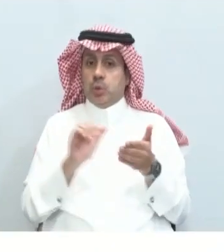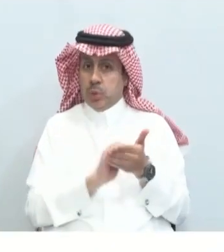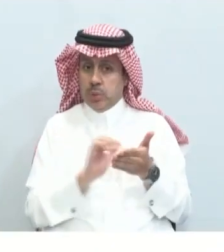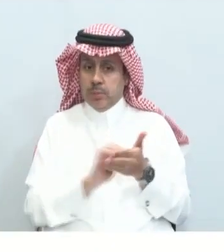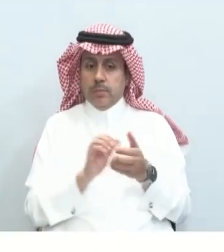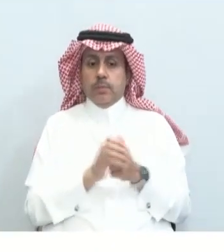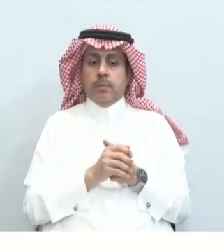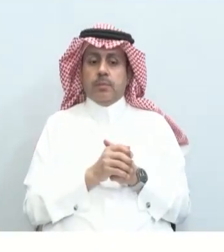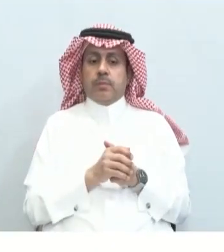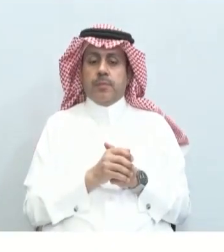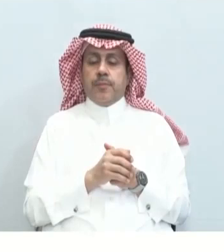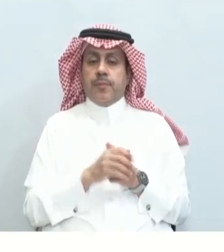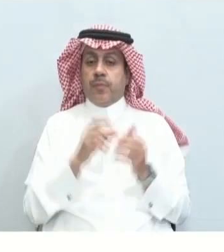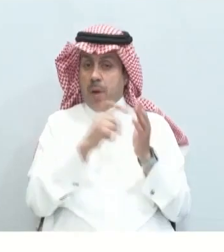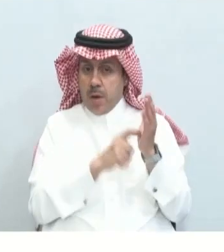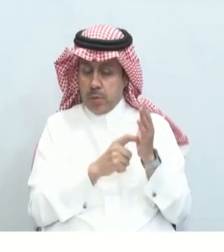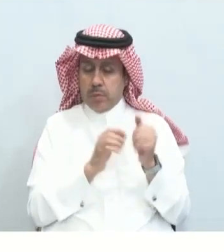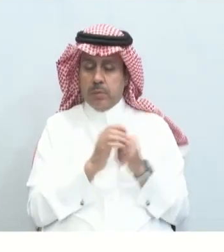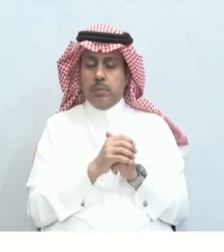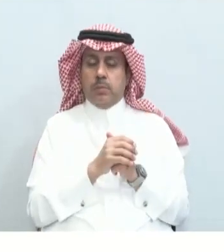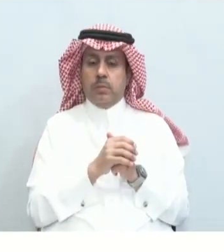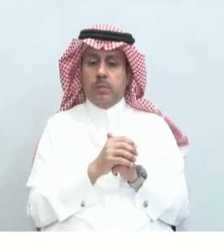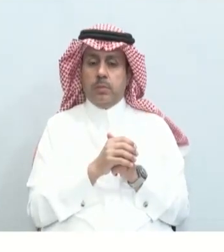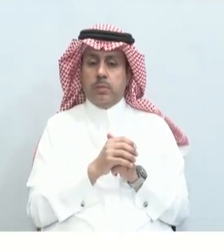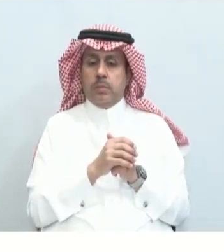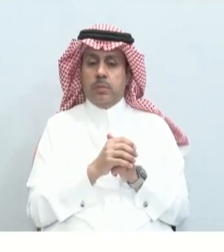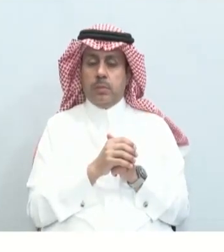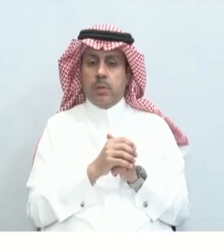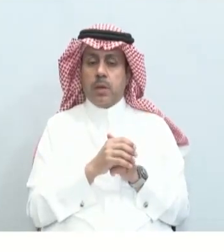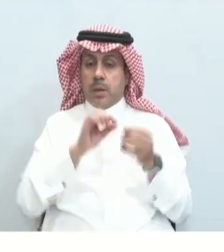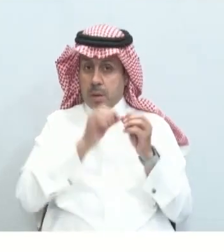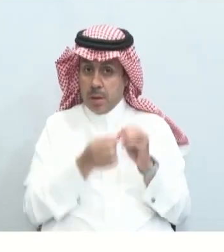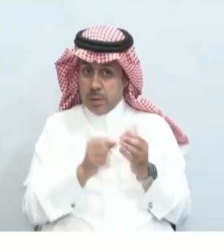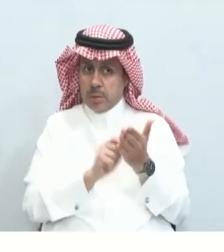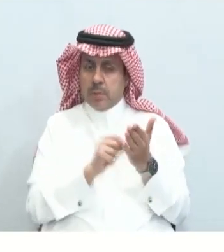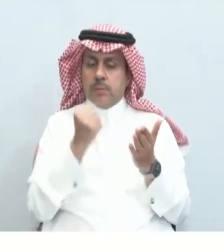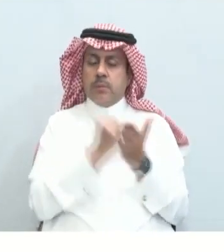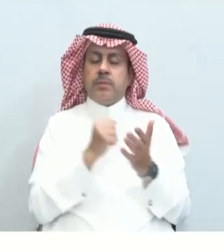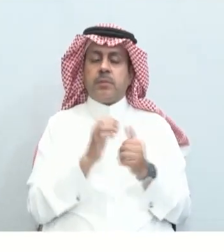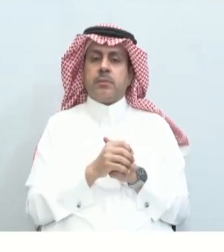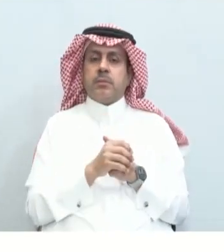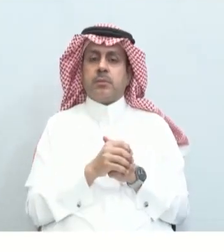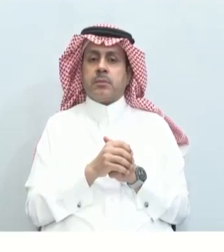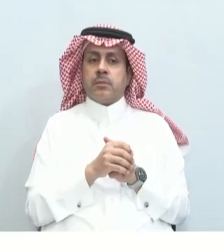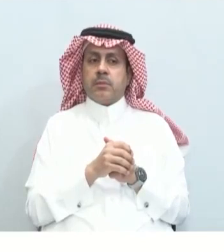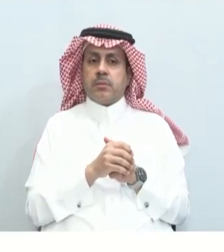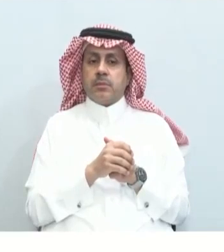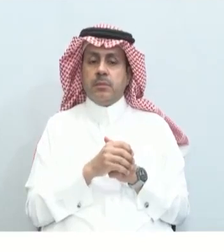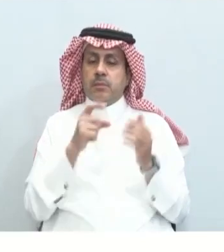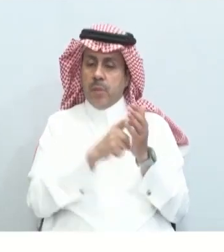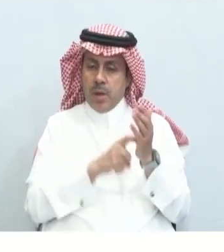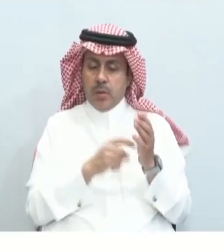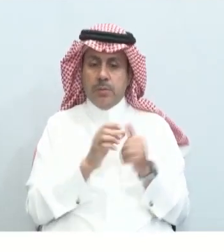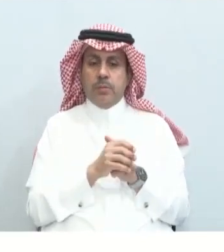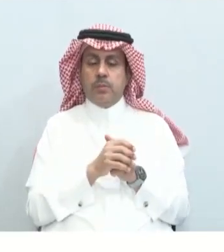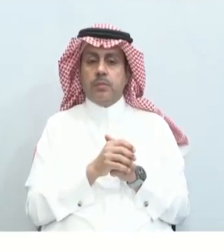ماذا بمثابه القانون بمنزله القانون هذا العقد الذي ابرم بينهما هو بمنزله القانون